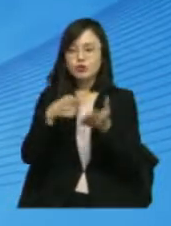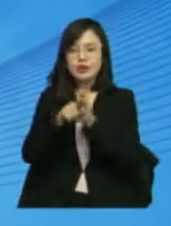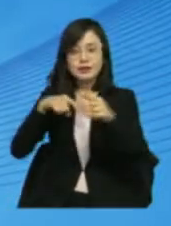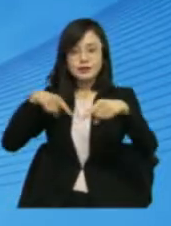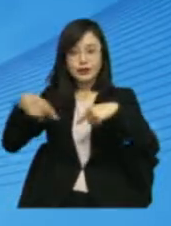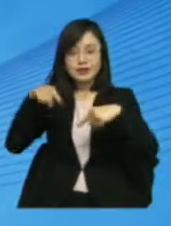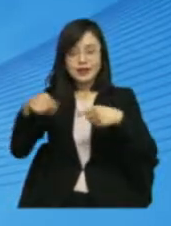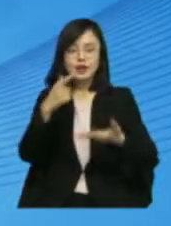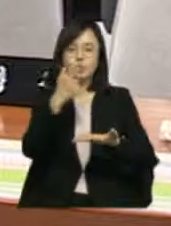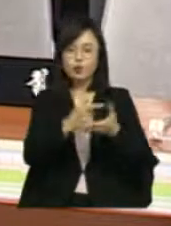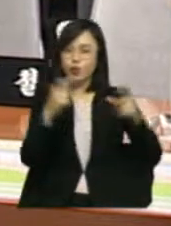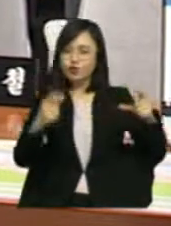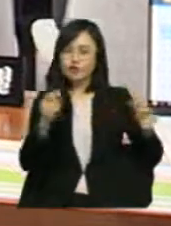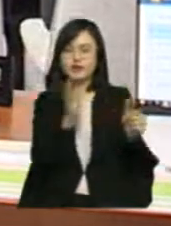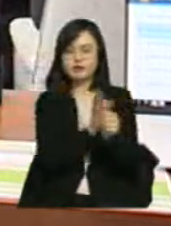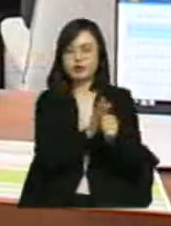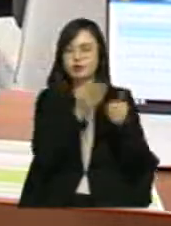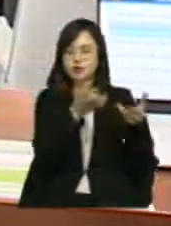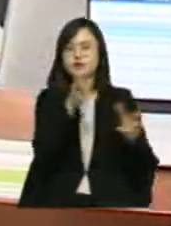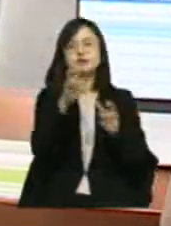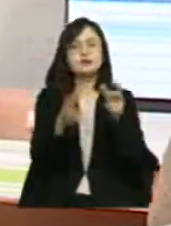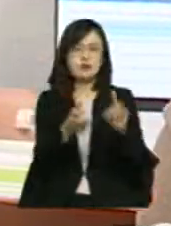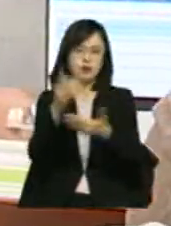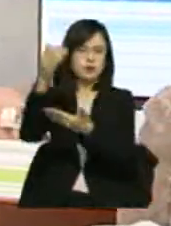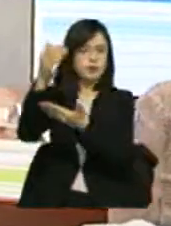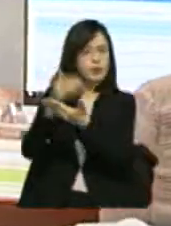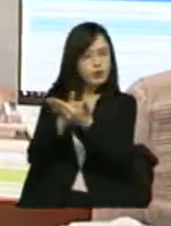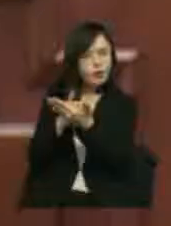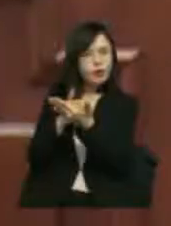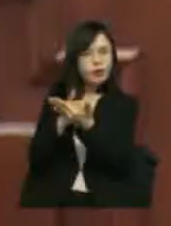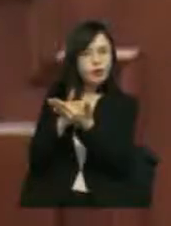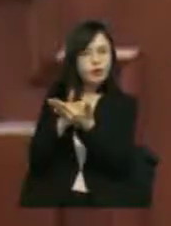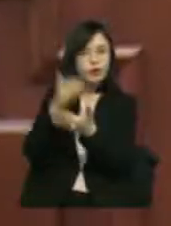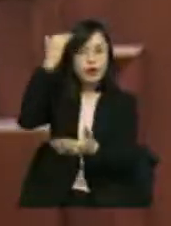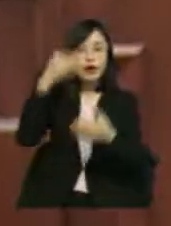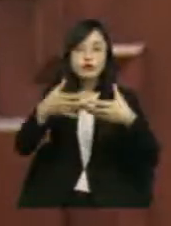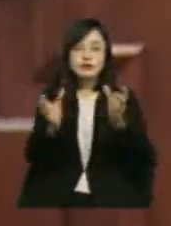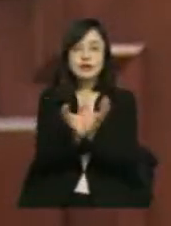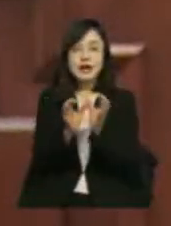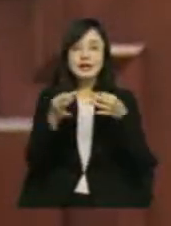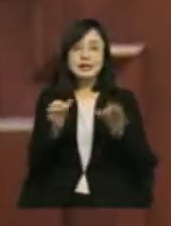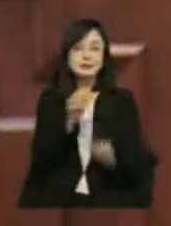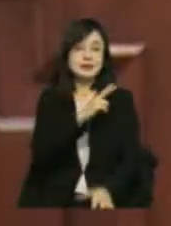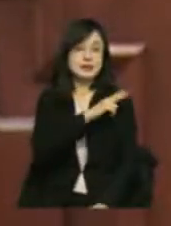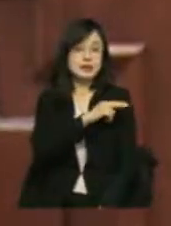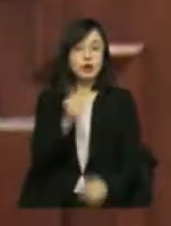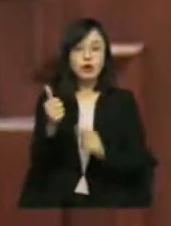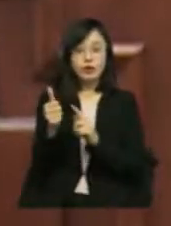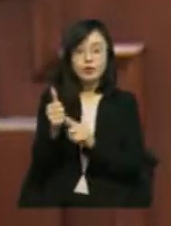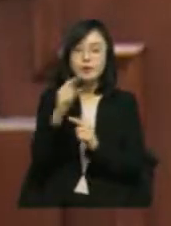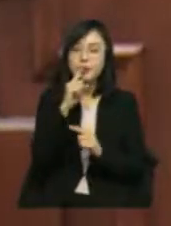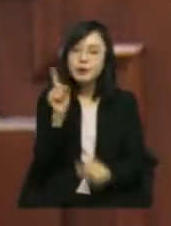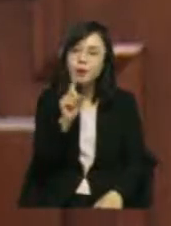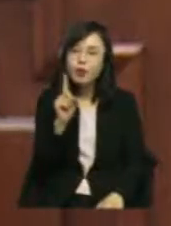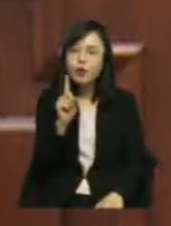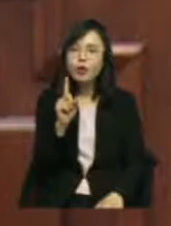사업을 추진하겠다는 것입니다. 자유한국당 김태권 의원은 이는 시기적으로 너무 이르다고